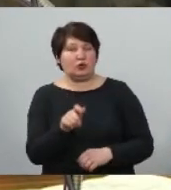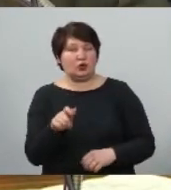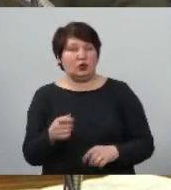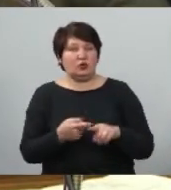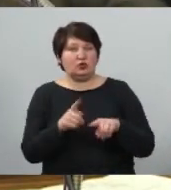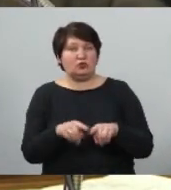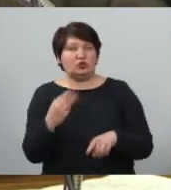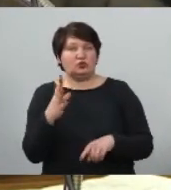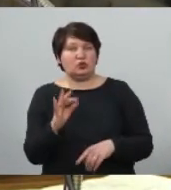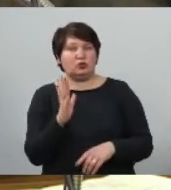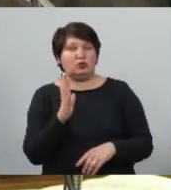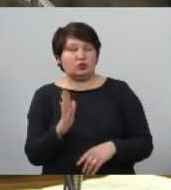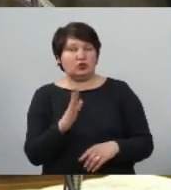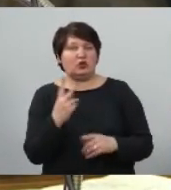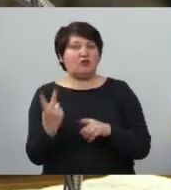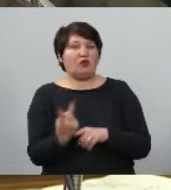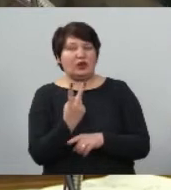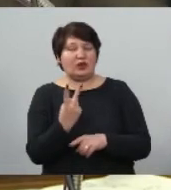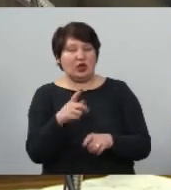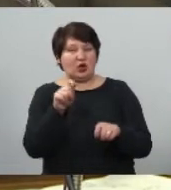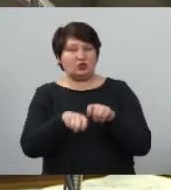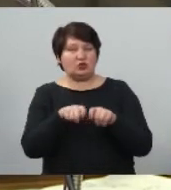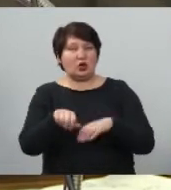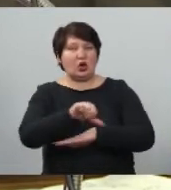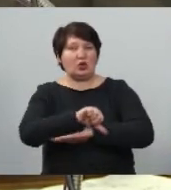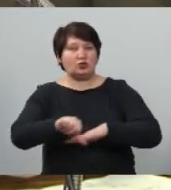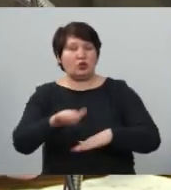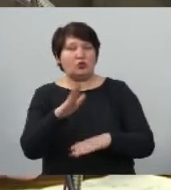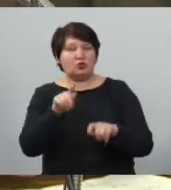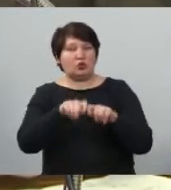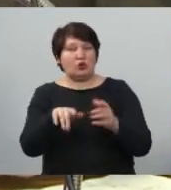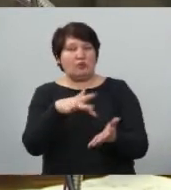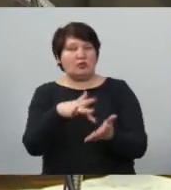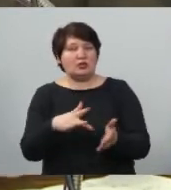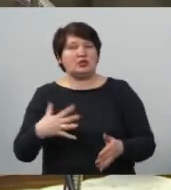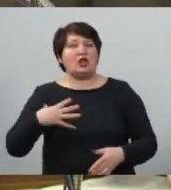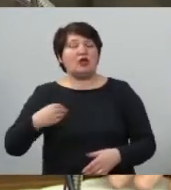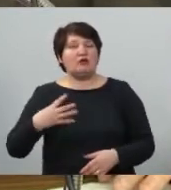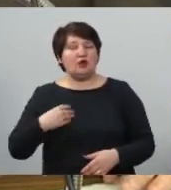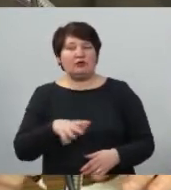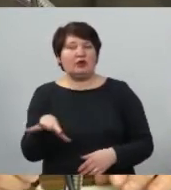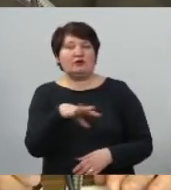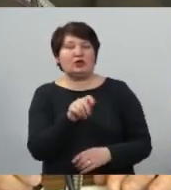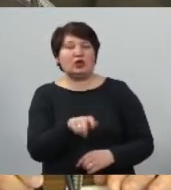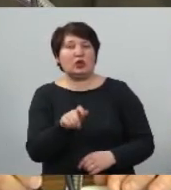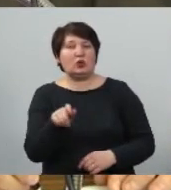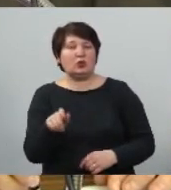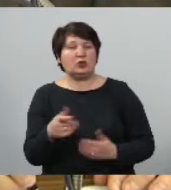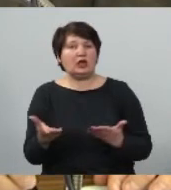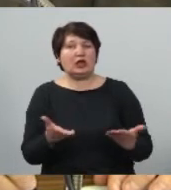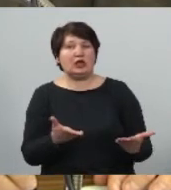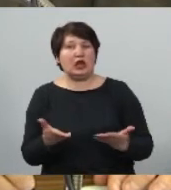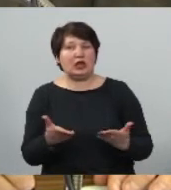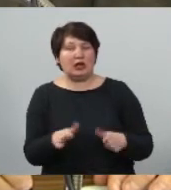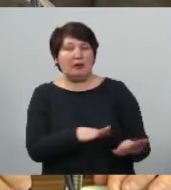буде двійний контроль на кордоні, буде контроль у місті Львові. Всі люди, які прибули